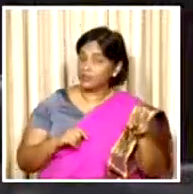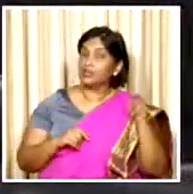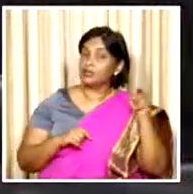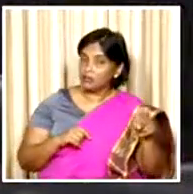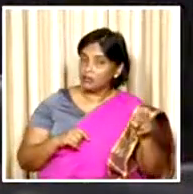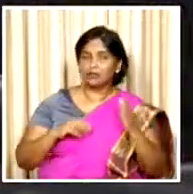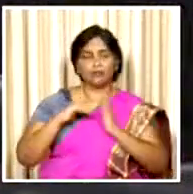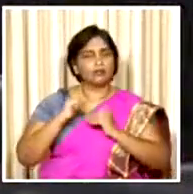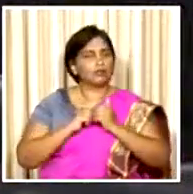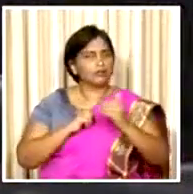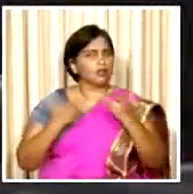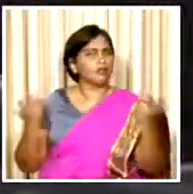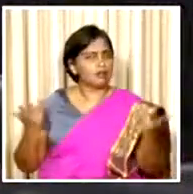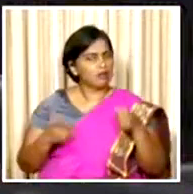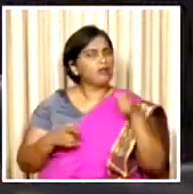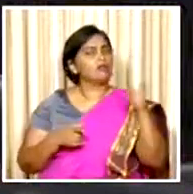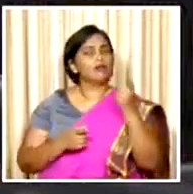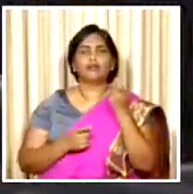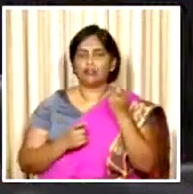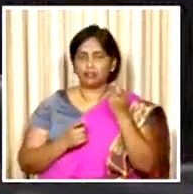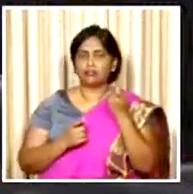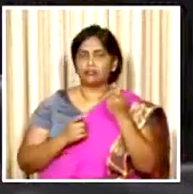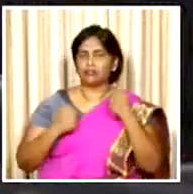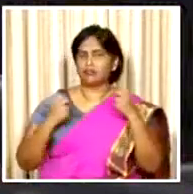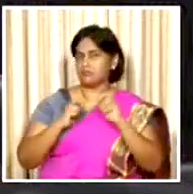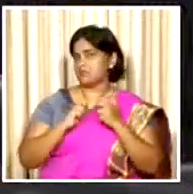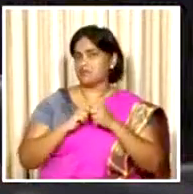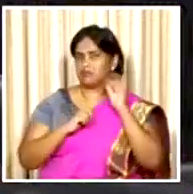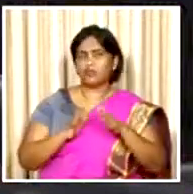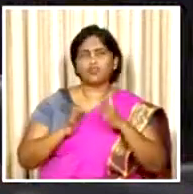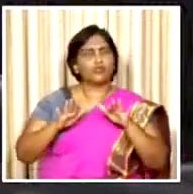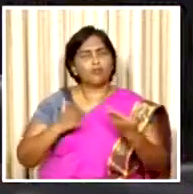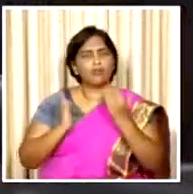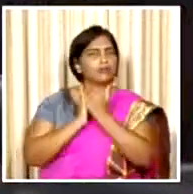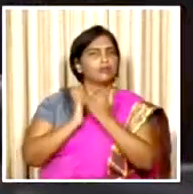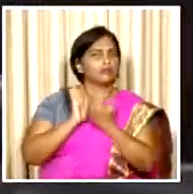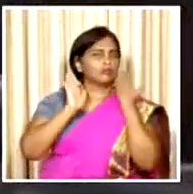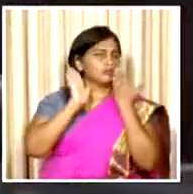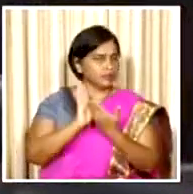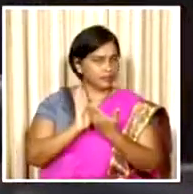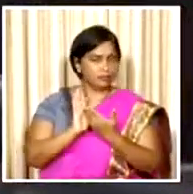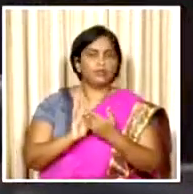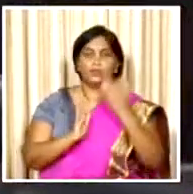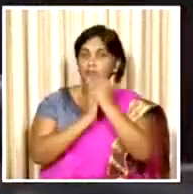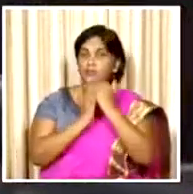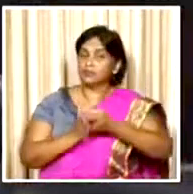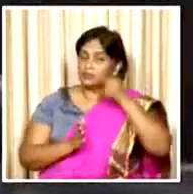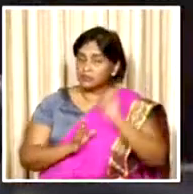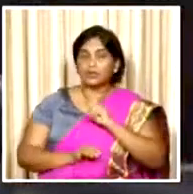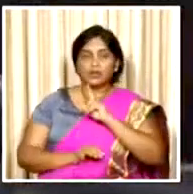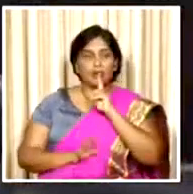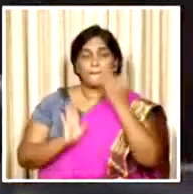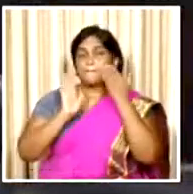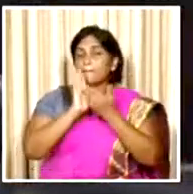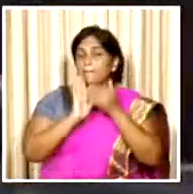ඒක සිද්ධ වෙන්නේ නැත්නම් එහෙනම් ඒ ආර්ථිකයේ ගැටලුවක් තියෙනවා මොන නිර්ණායක ඉදිරිපත් කරා. නිර්ණායක වලින් කියන්නේ